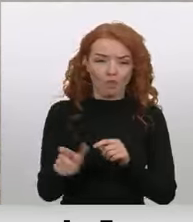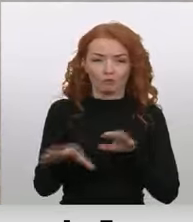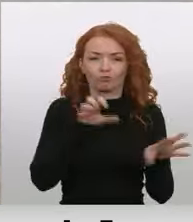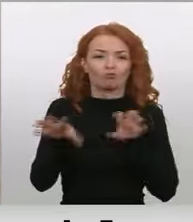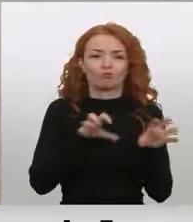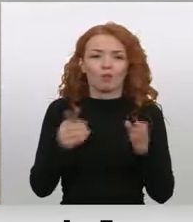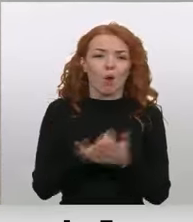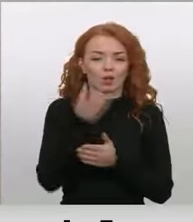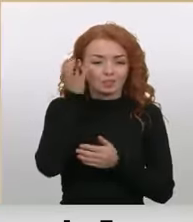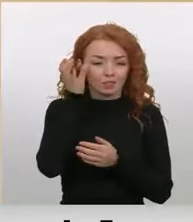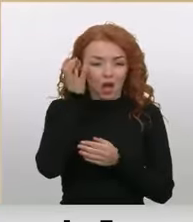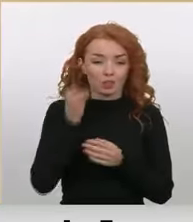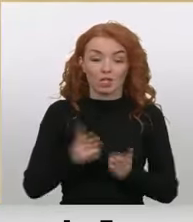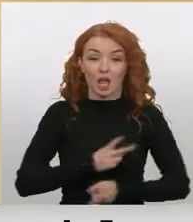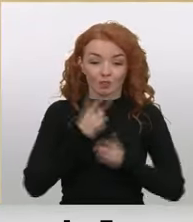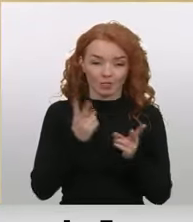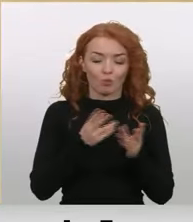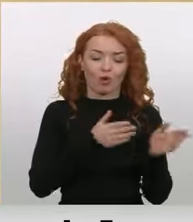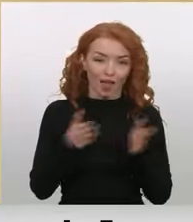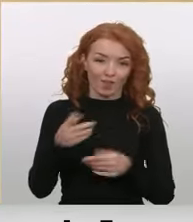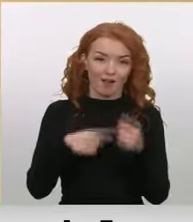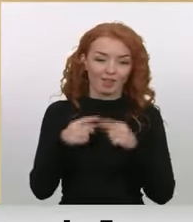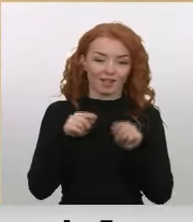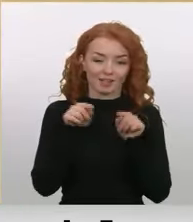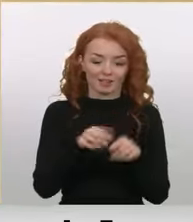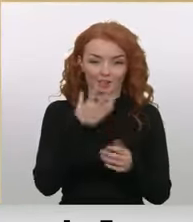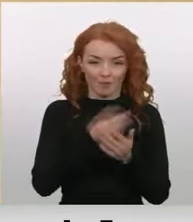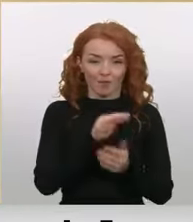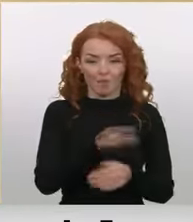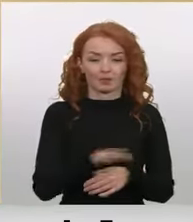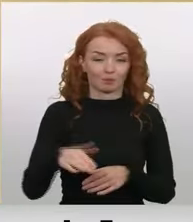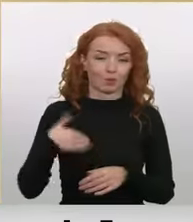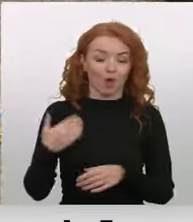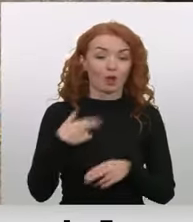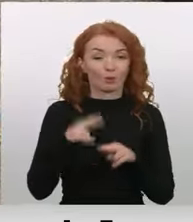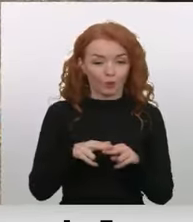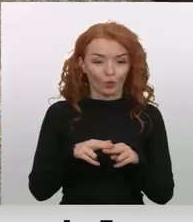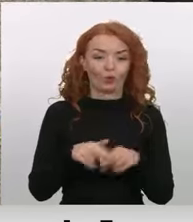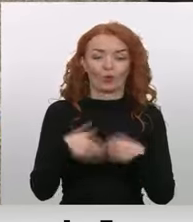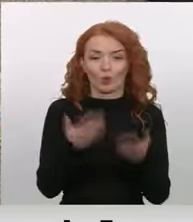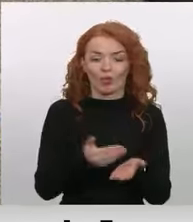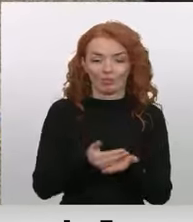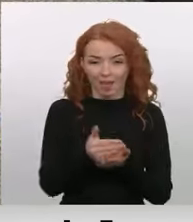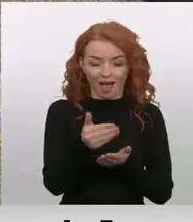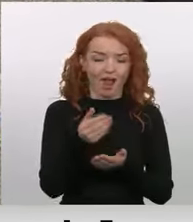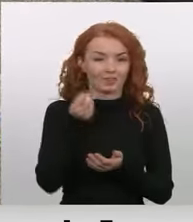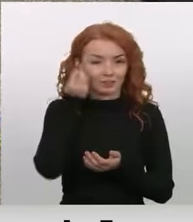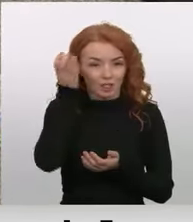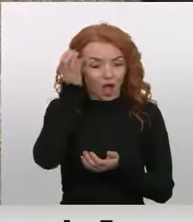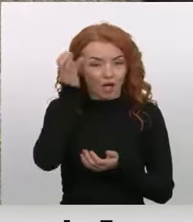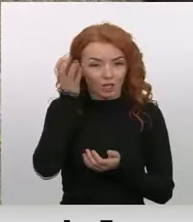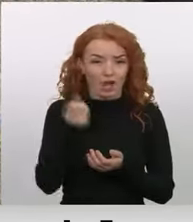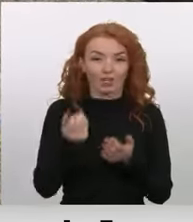jaunas zināšanas un iedvesmu, gatavi atgriezties pie saviem mazajiem skolēniem un uzpildīt viņu zinātkāras kausiņu ar